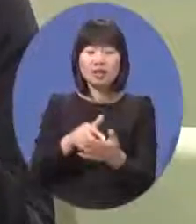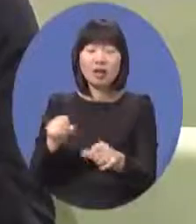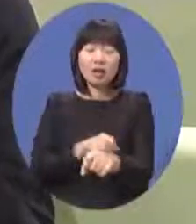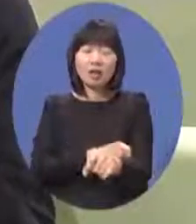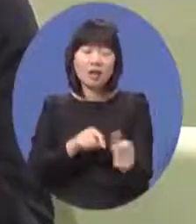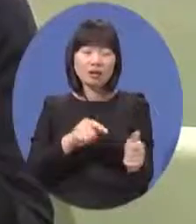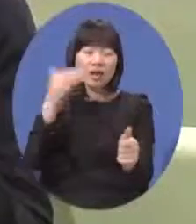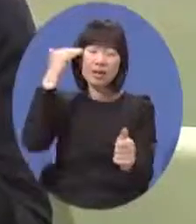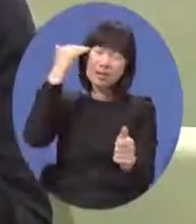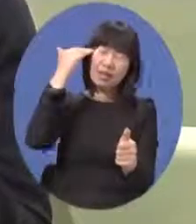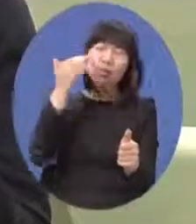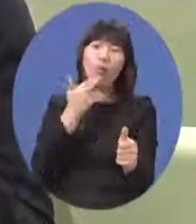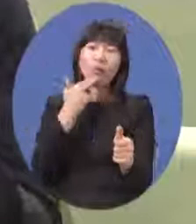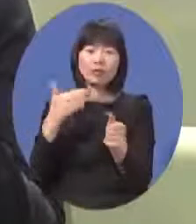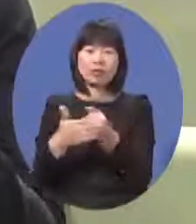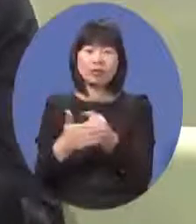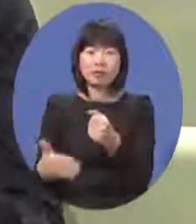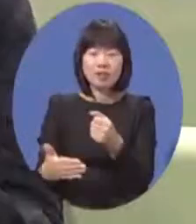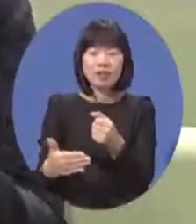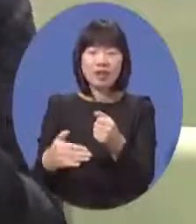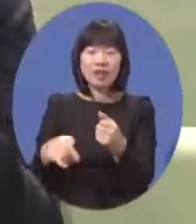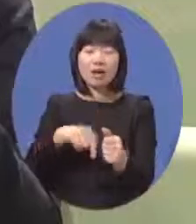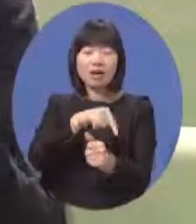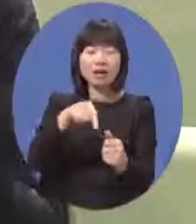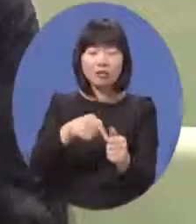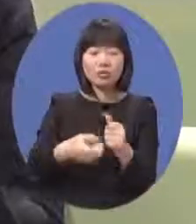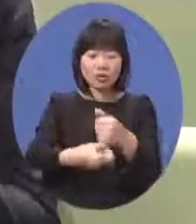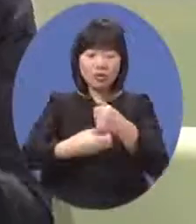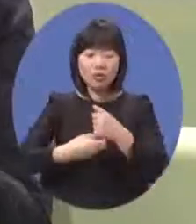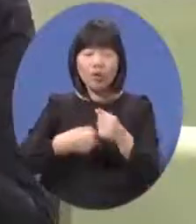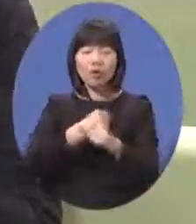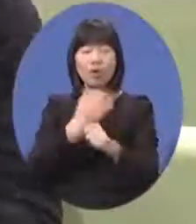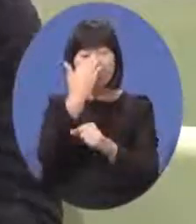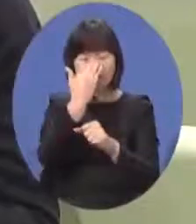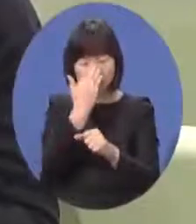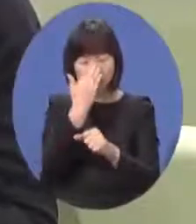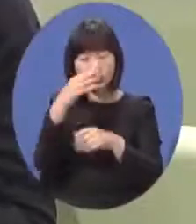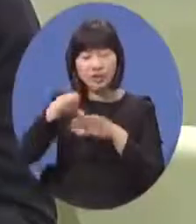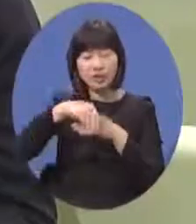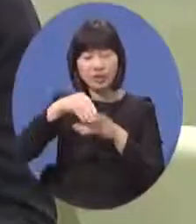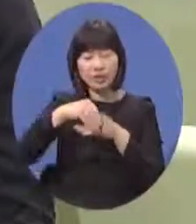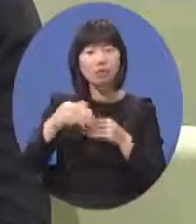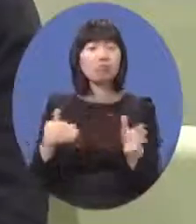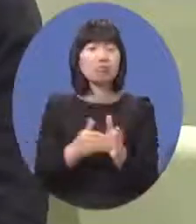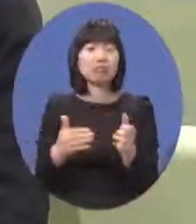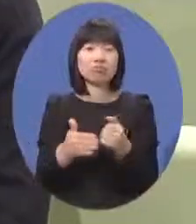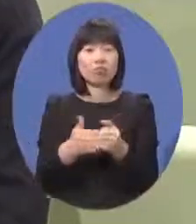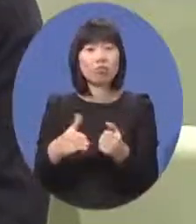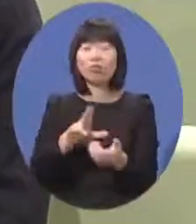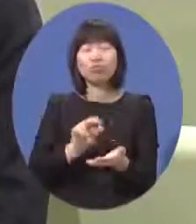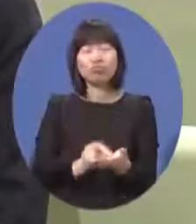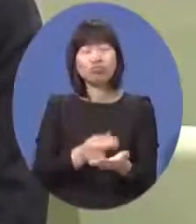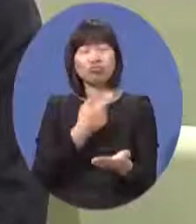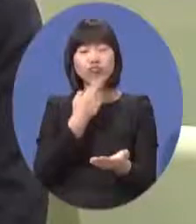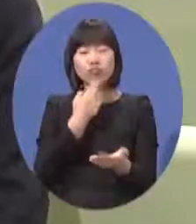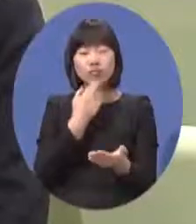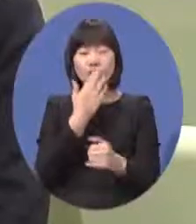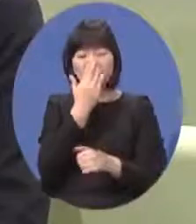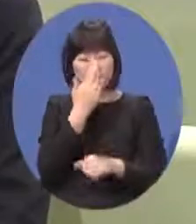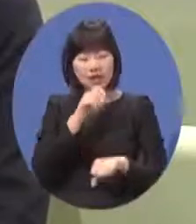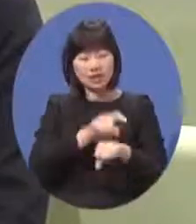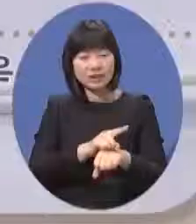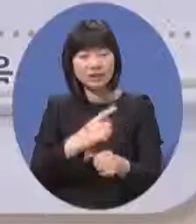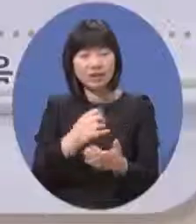아이들을 괴롭히지 않거든요. 그러니까 자극이라는 것 자체가 그냥 순하게 편안하게 받아들여지기 때문에 아이들의 문제가 없죠. 그래서 순한 기질이